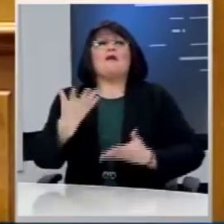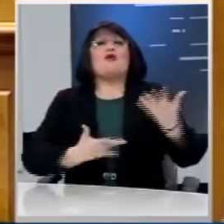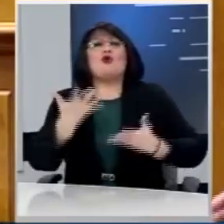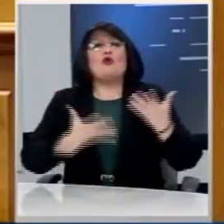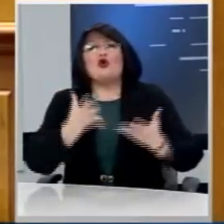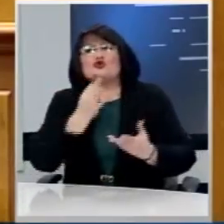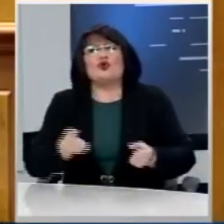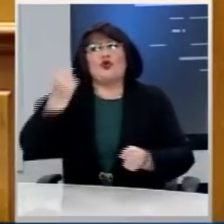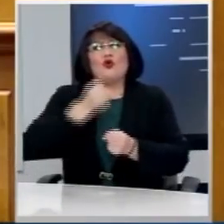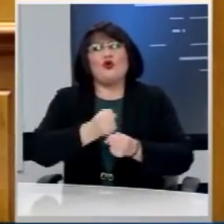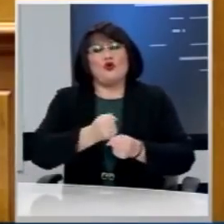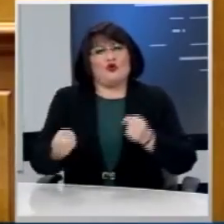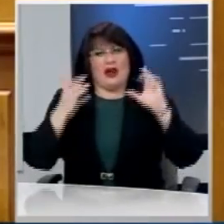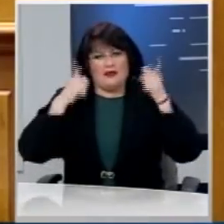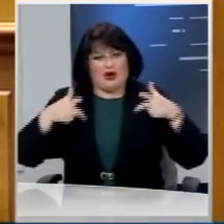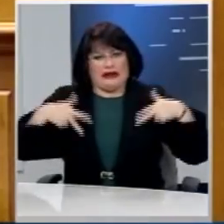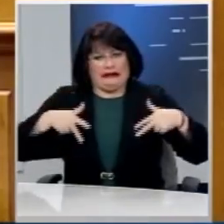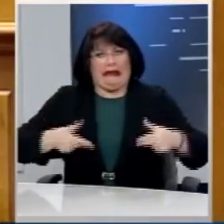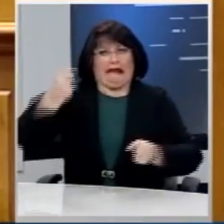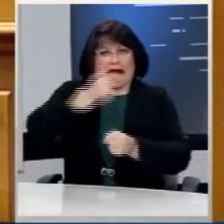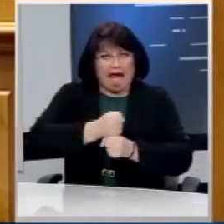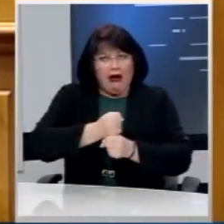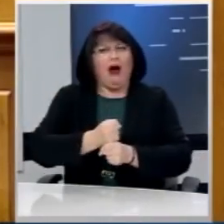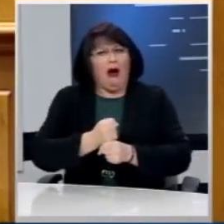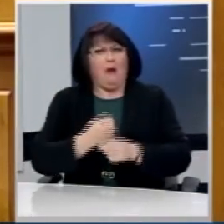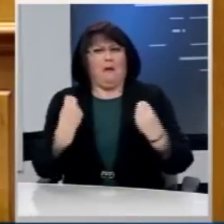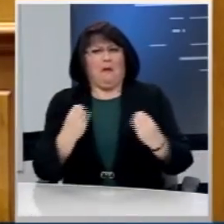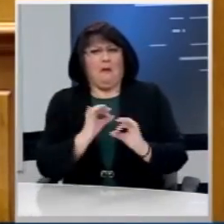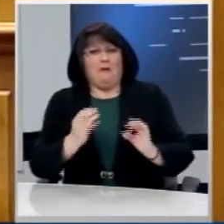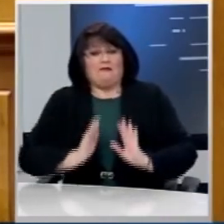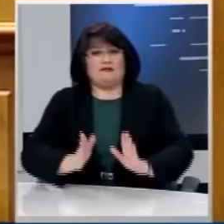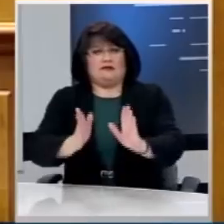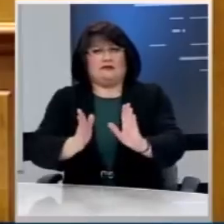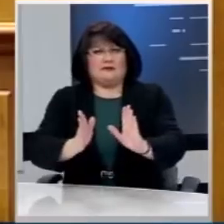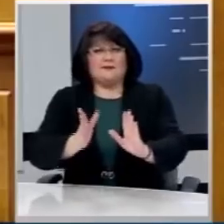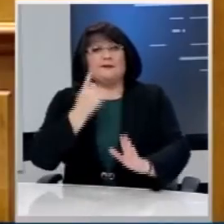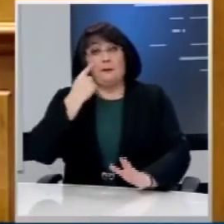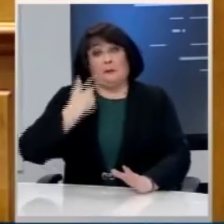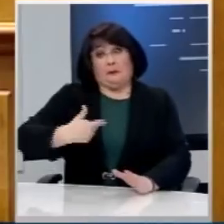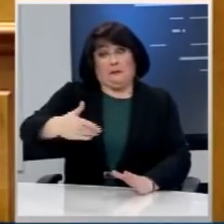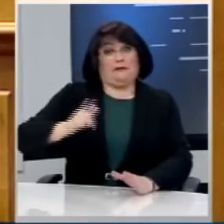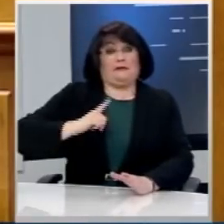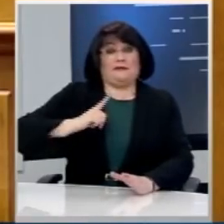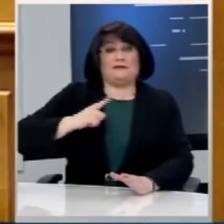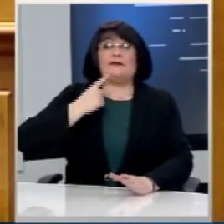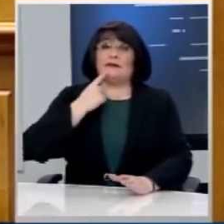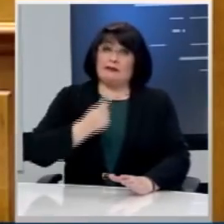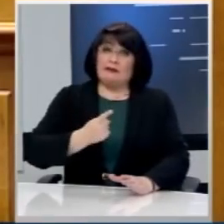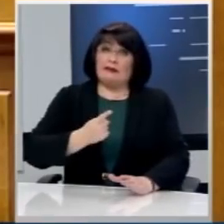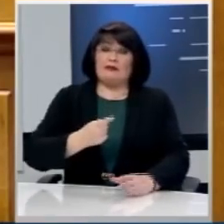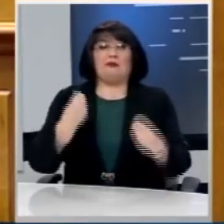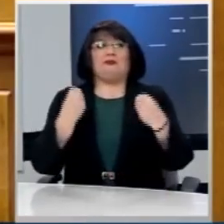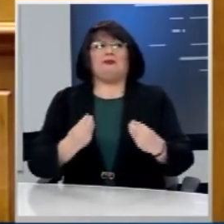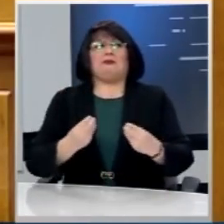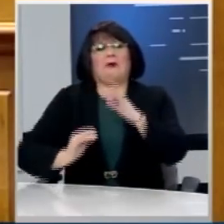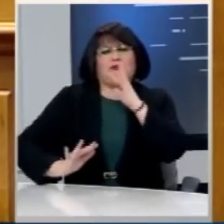της διακυβέρνησης από τη Νέα Δημοκρατία. Και μάλιστα έχετε προχωρήσει και σε μια πρόβλεψη για έναν σχεδόν